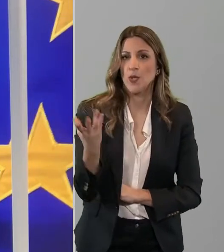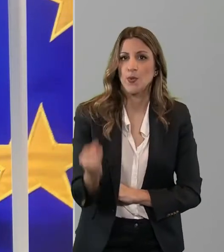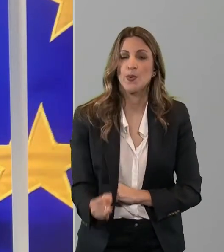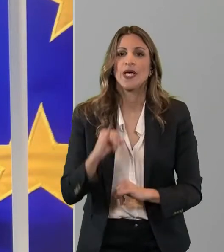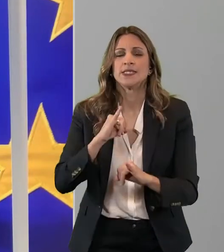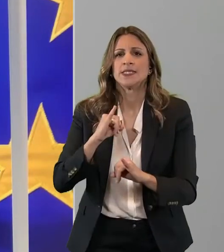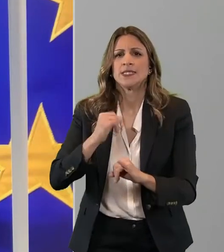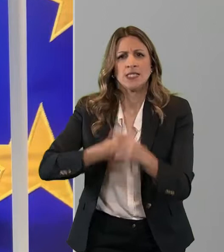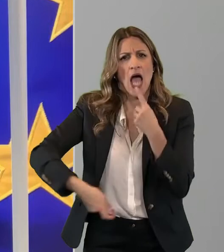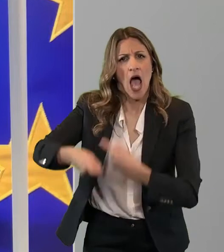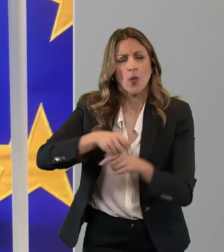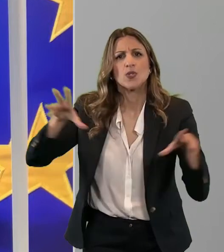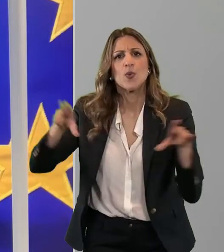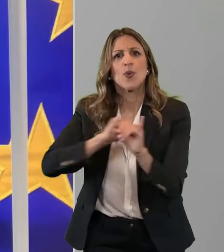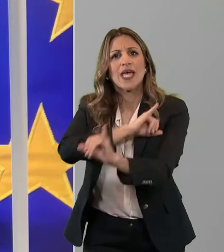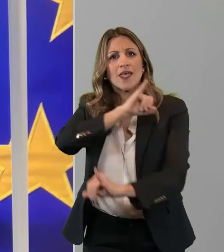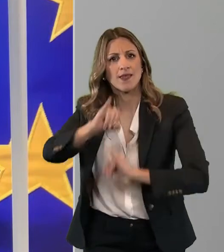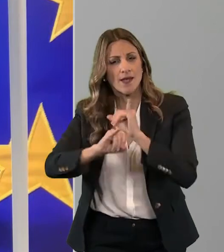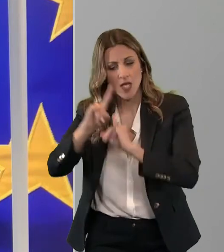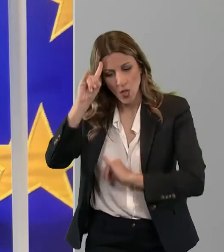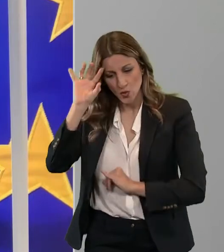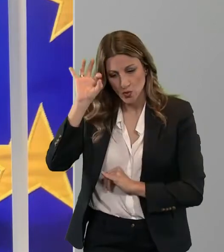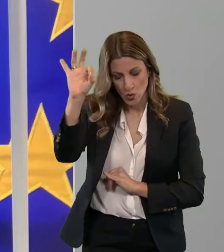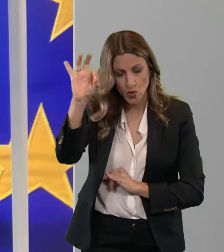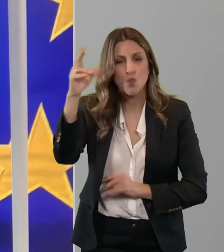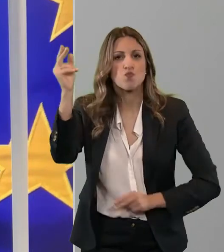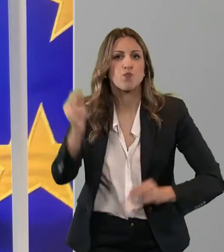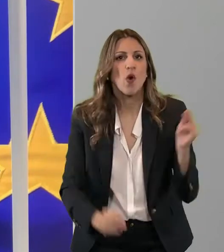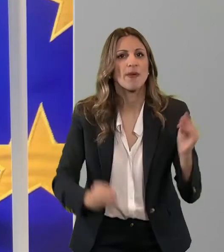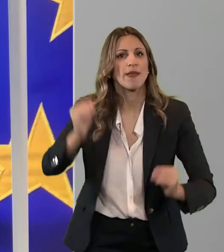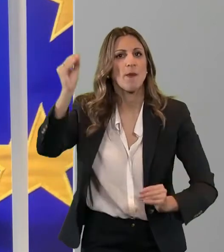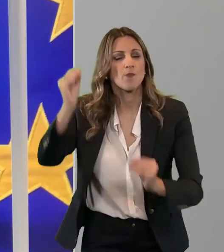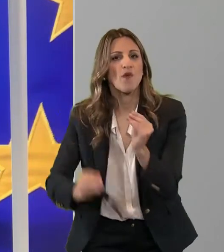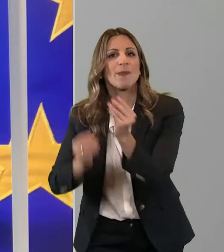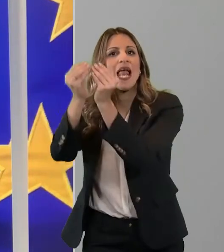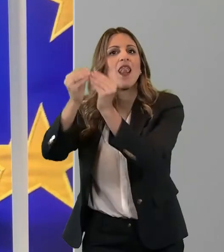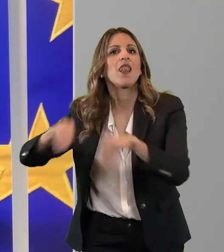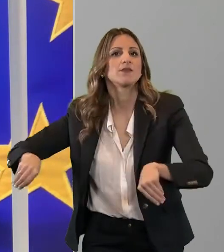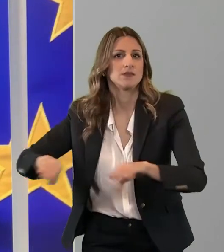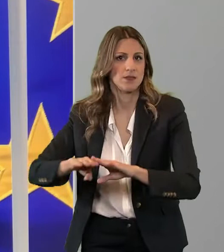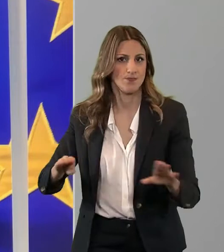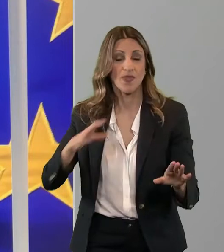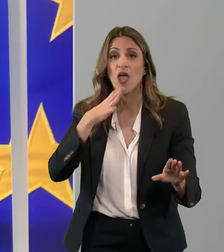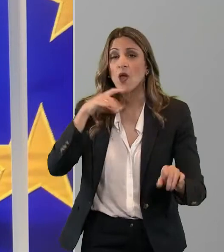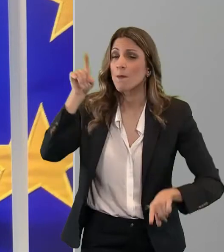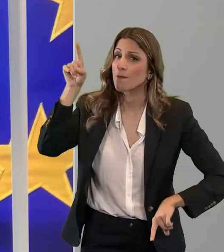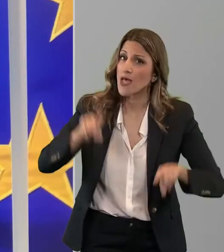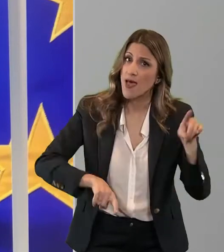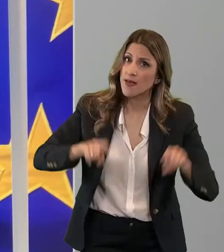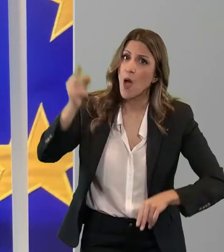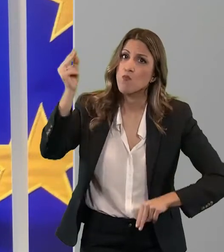αγορές στοχεύει στην αντιμετώπιση πρακτικών προβλημάτων από μεγάλους ή ενδυνάμει